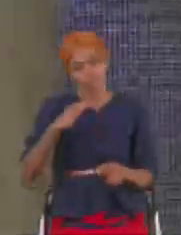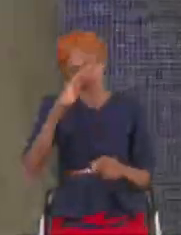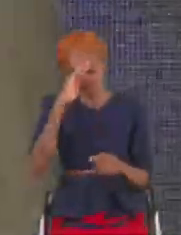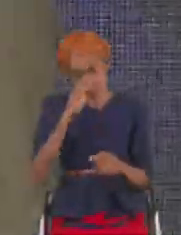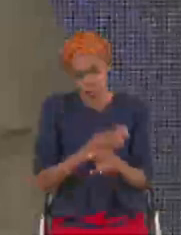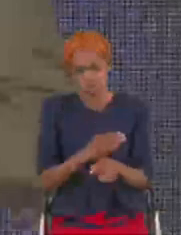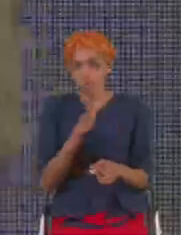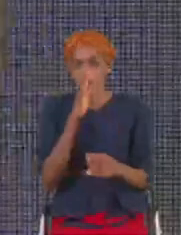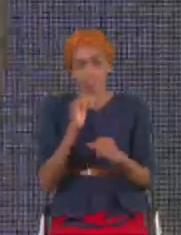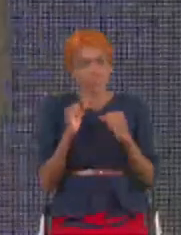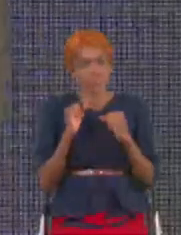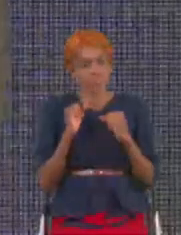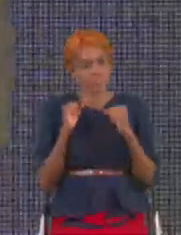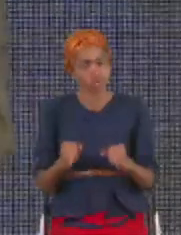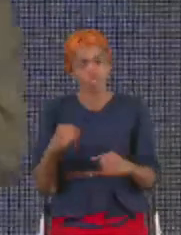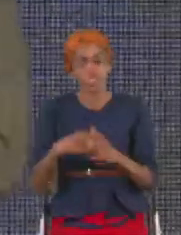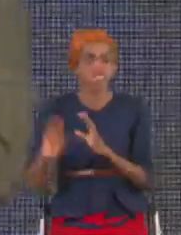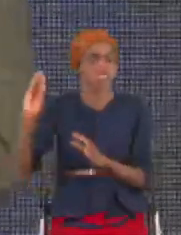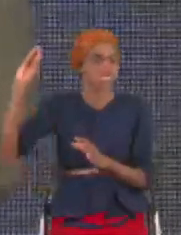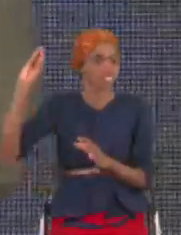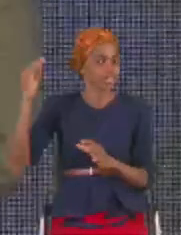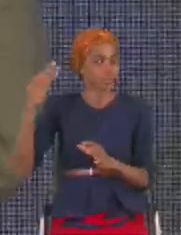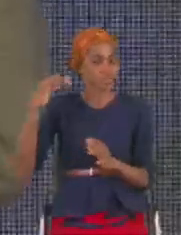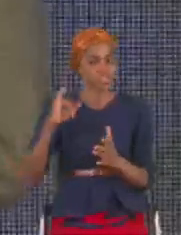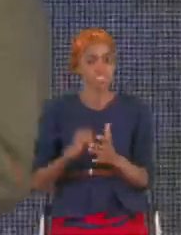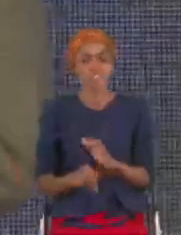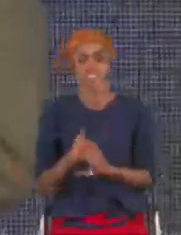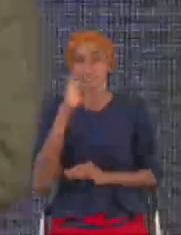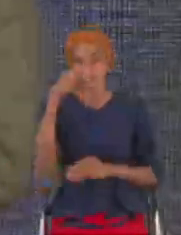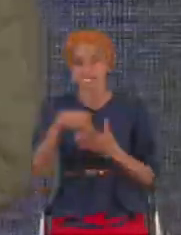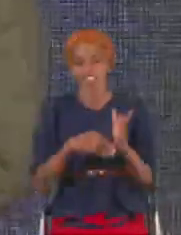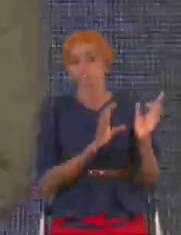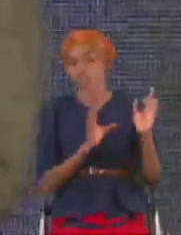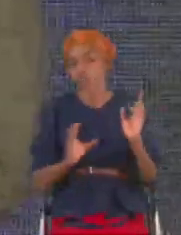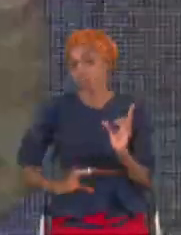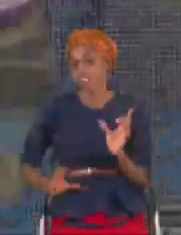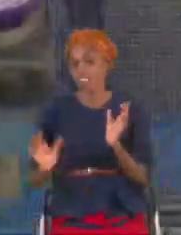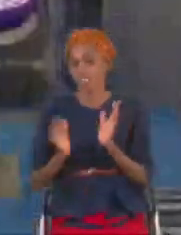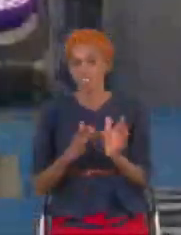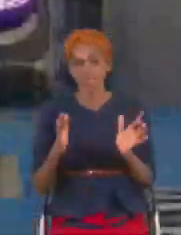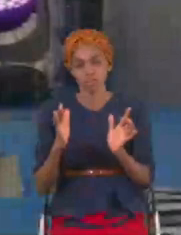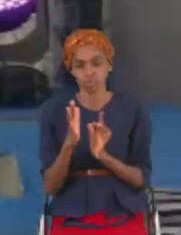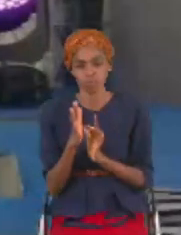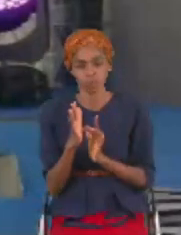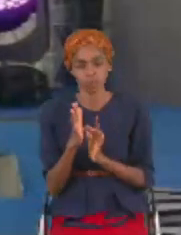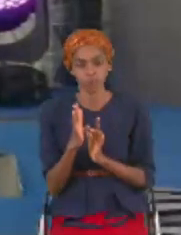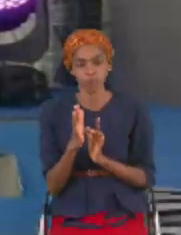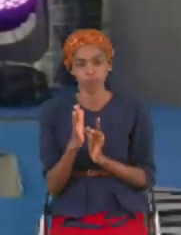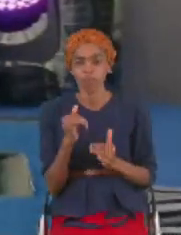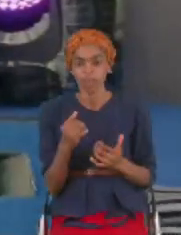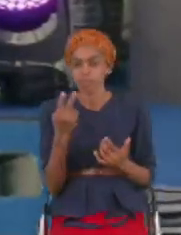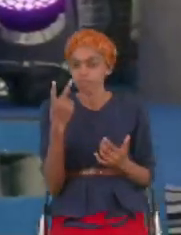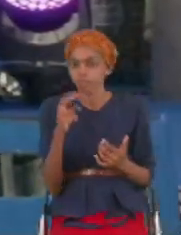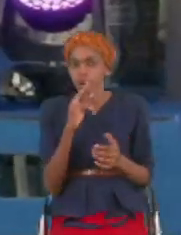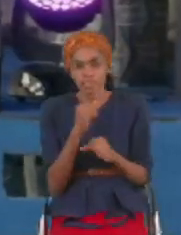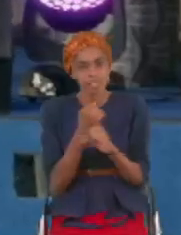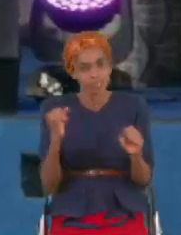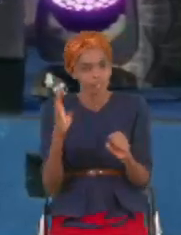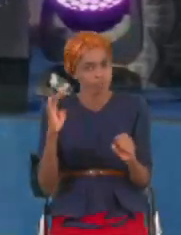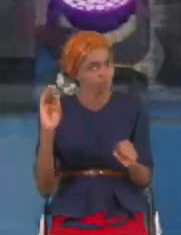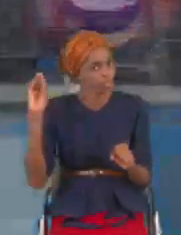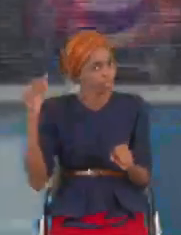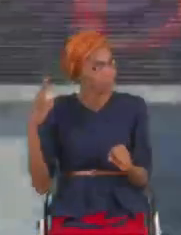fortifie toit dans la grâce qui est un jésus christ qui a sauvé